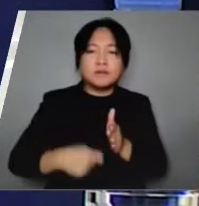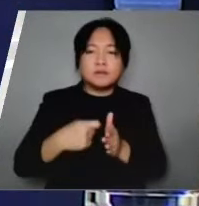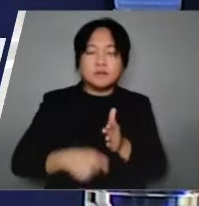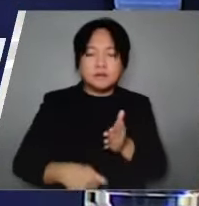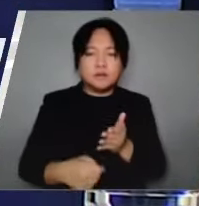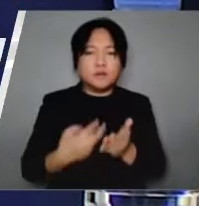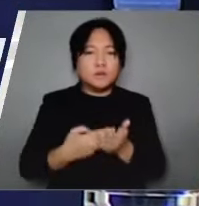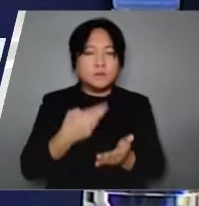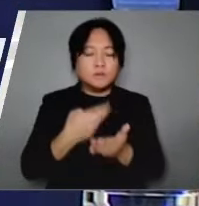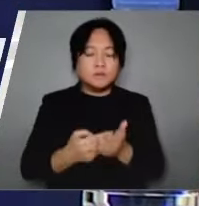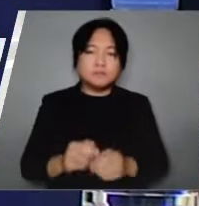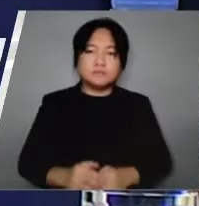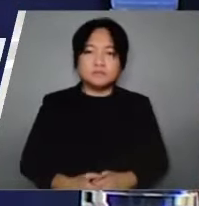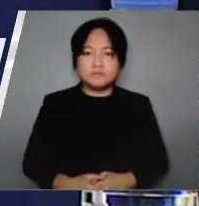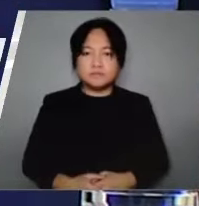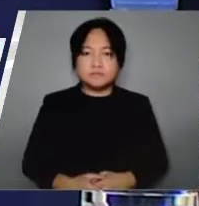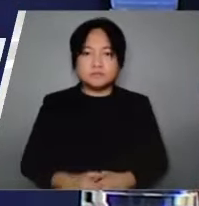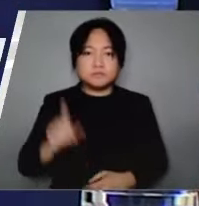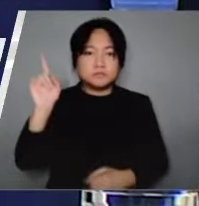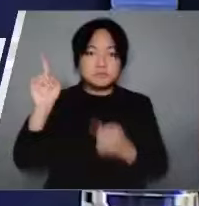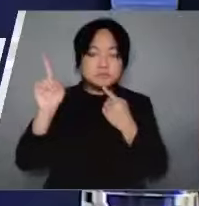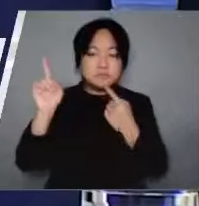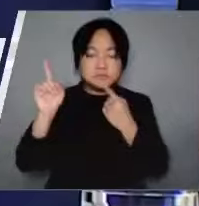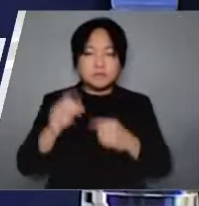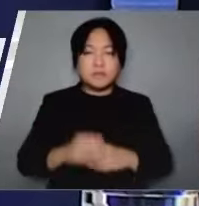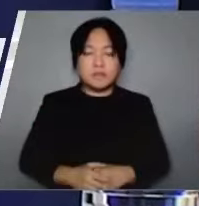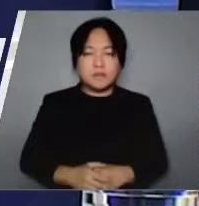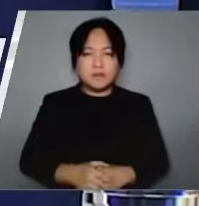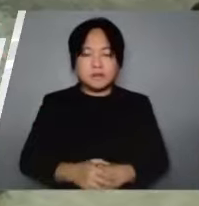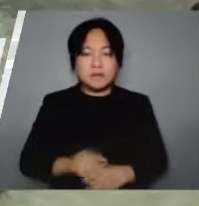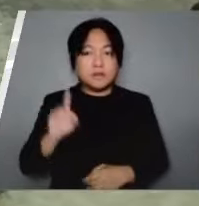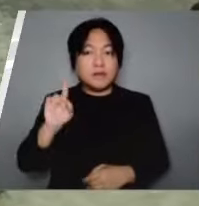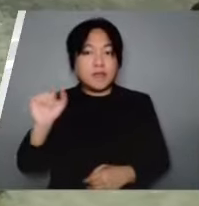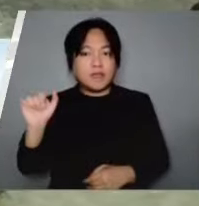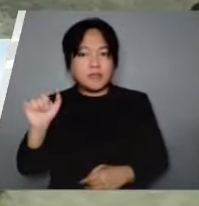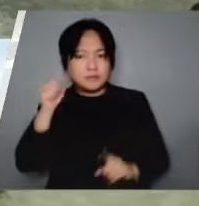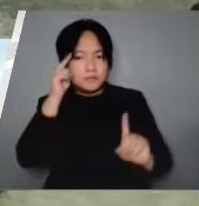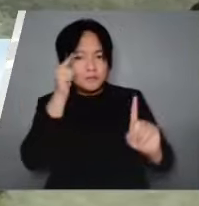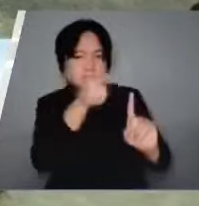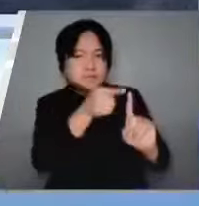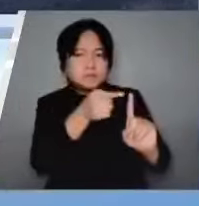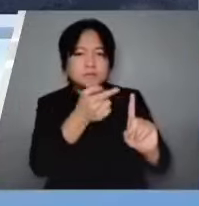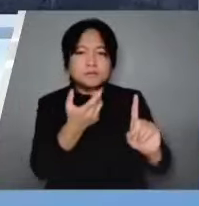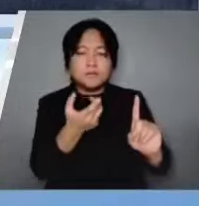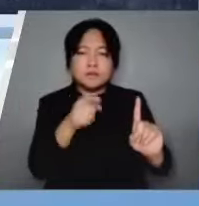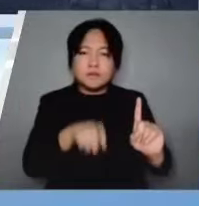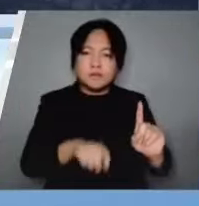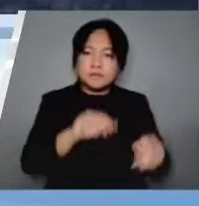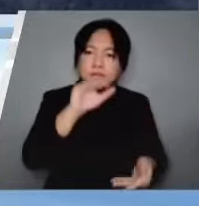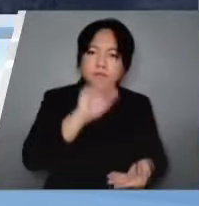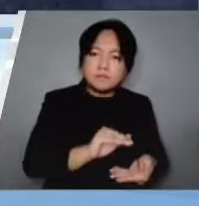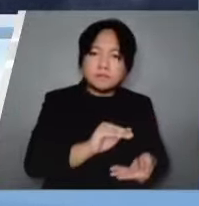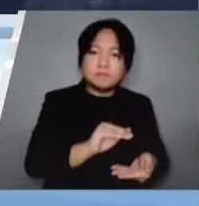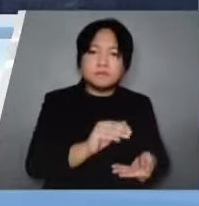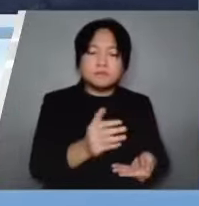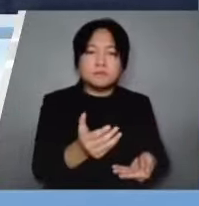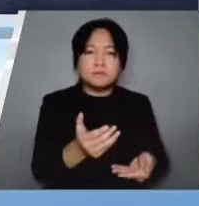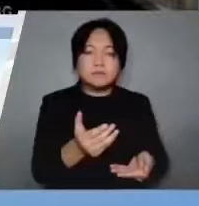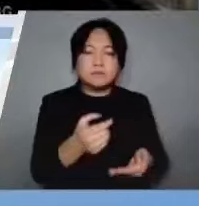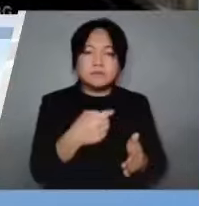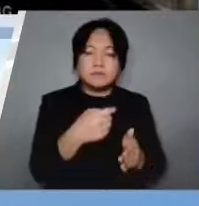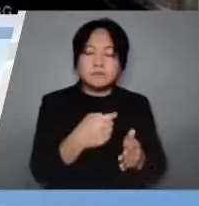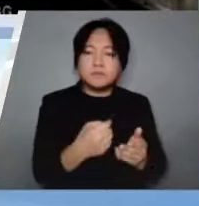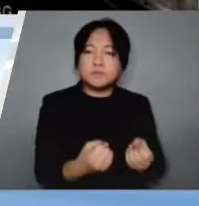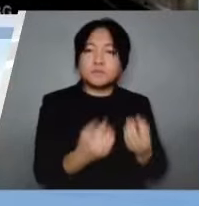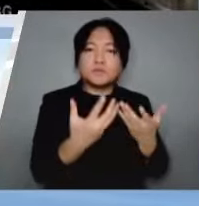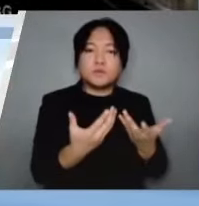aiming for, the Department of Agriculture is aiming for a reduction of 29